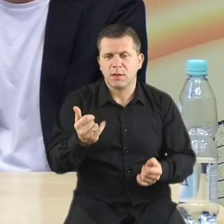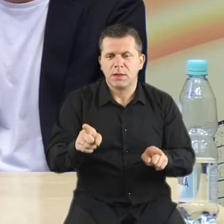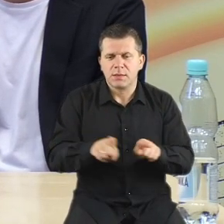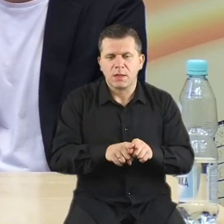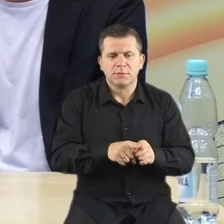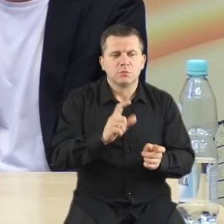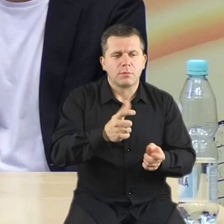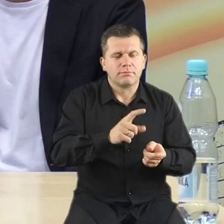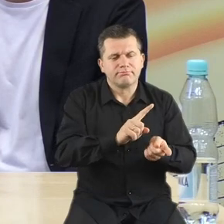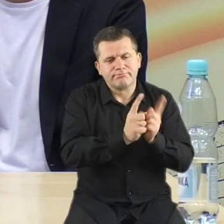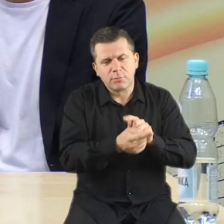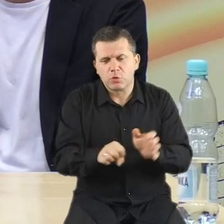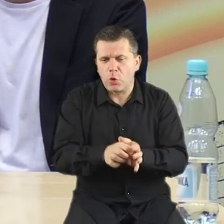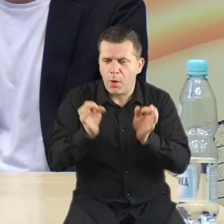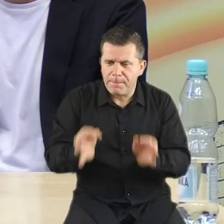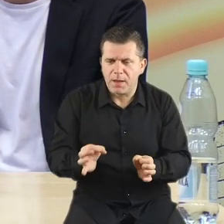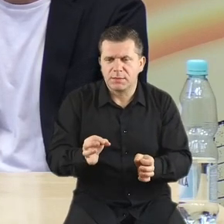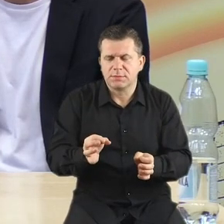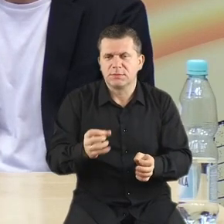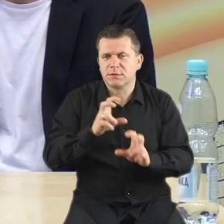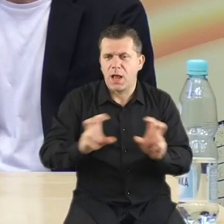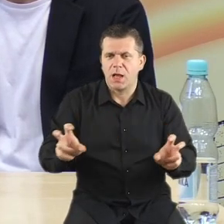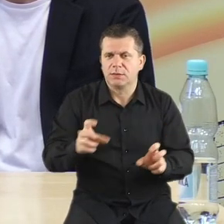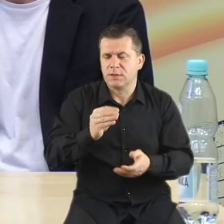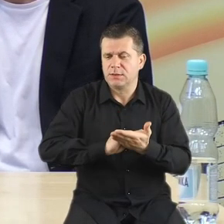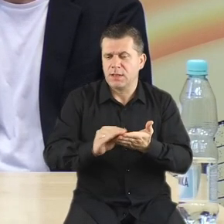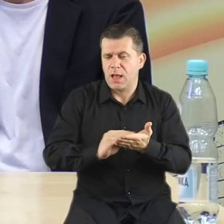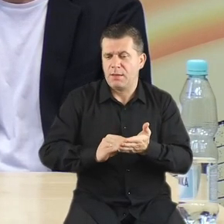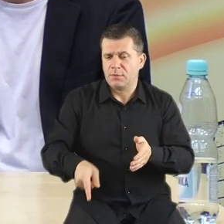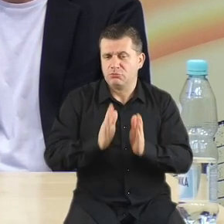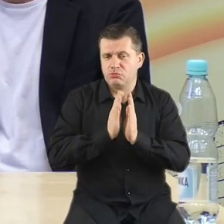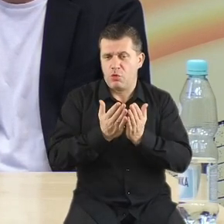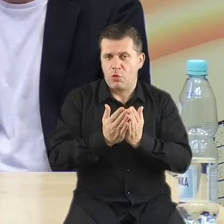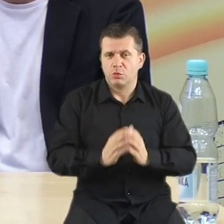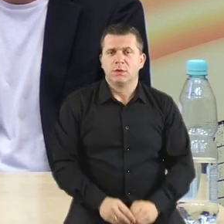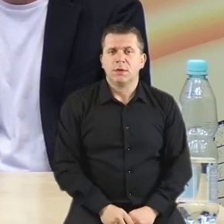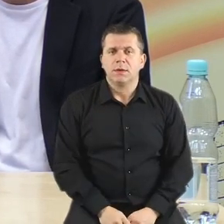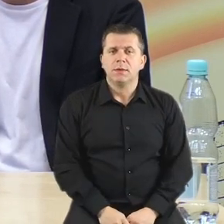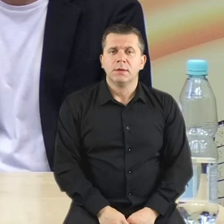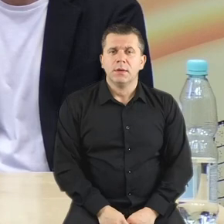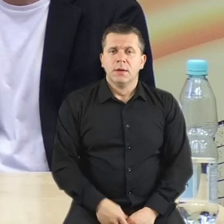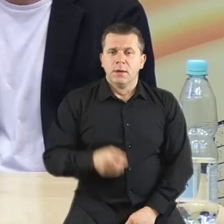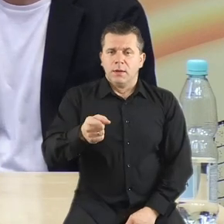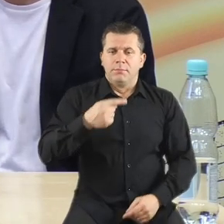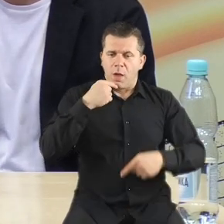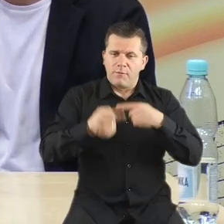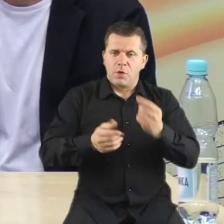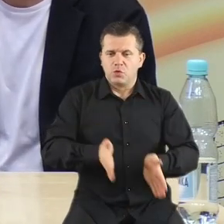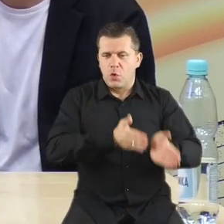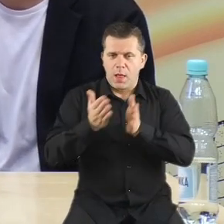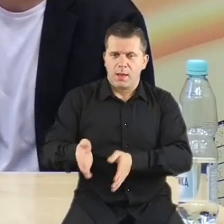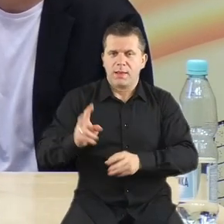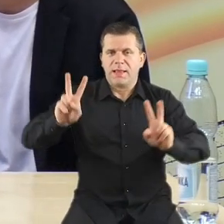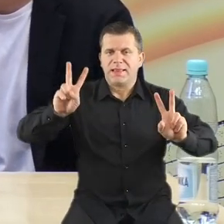do teraźniejszości i odwrotnie. Tak samo też napisana została książka, powieść kolejna, która